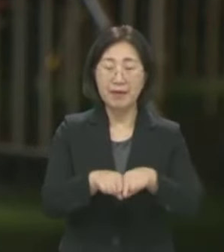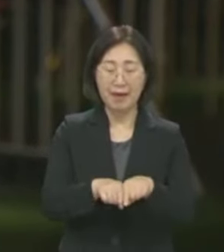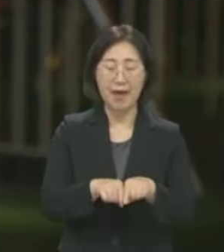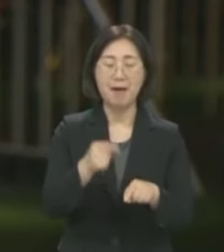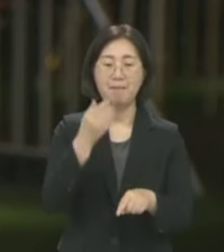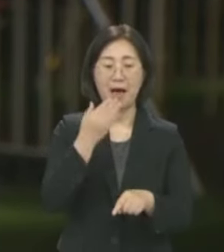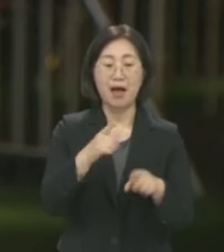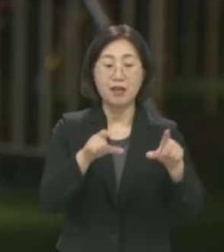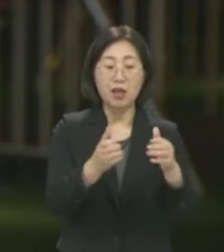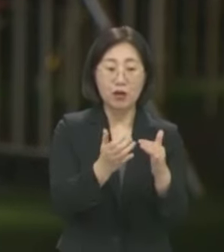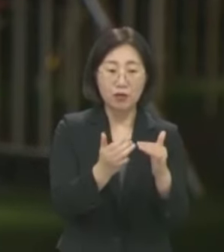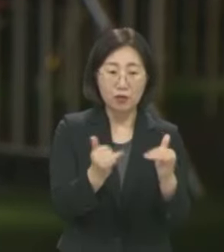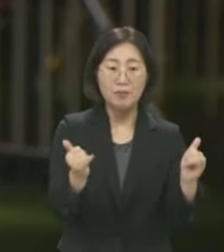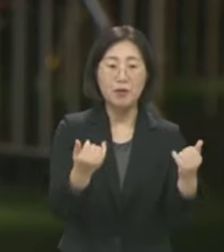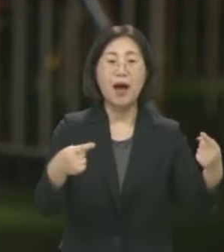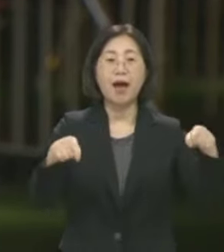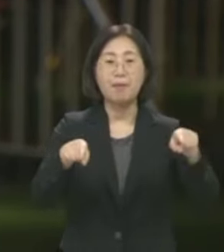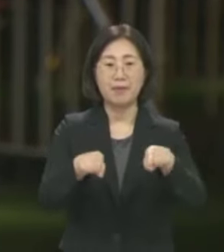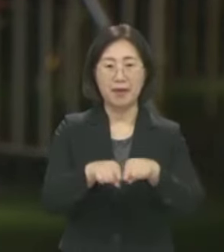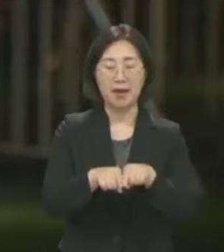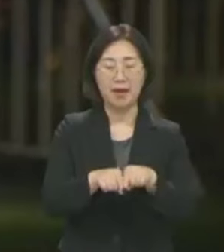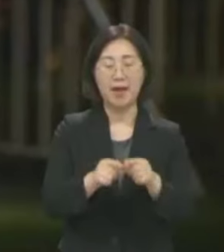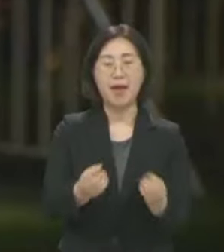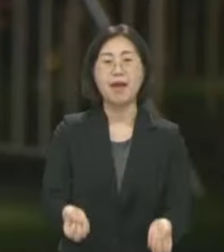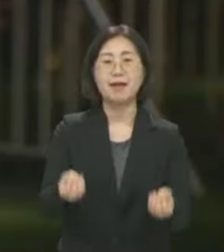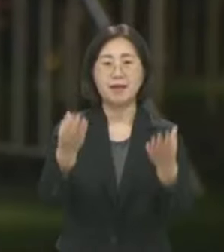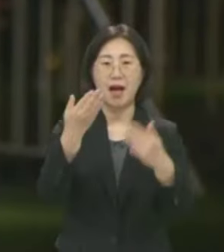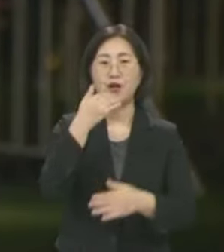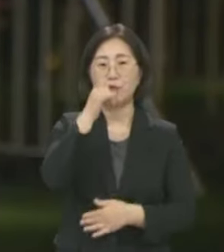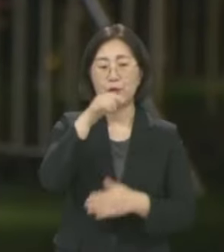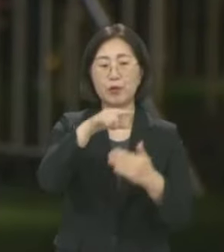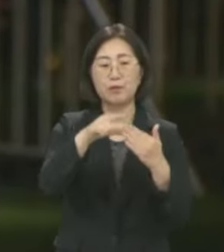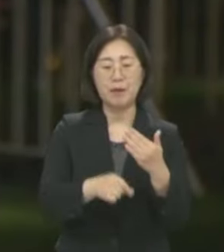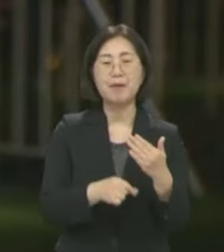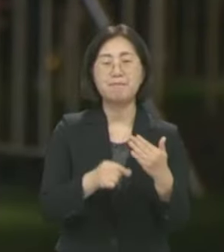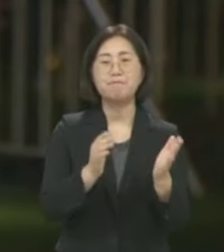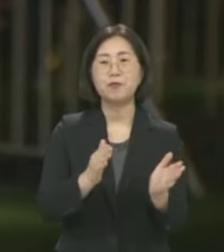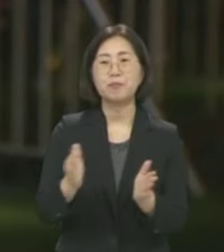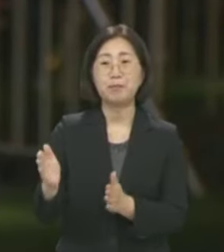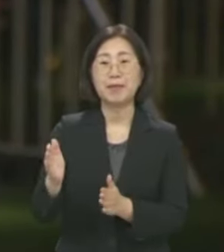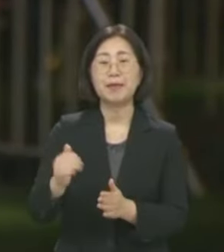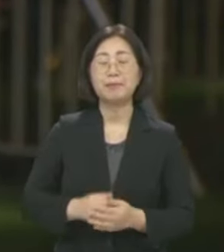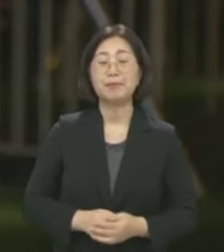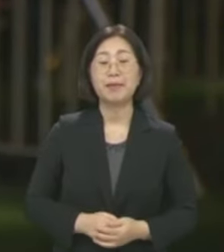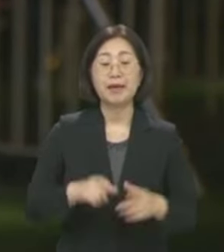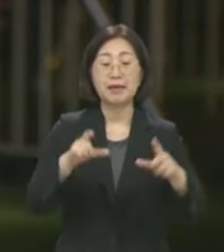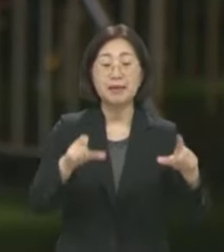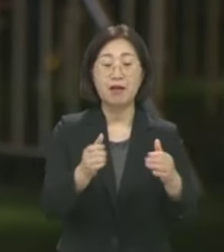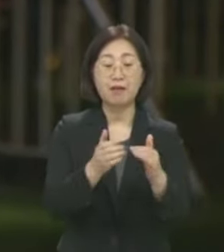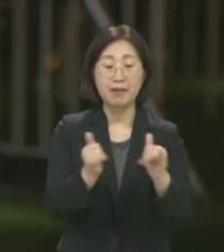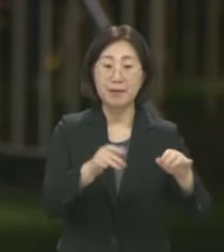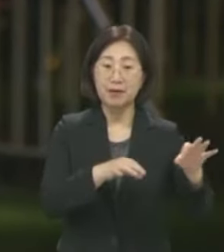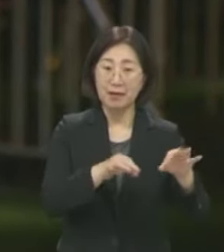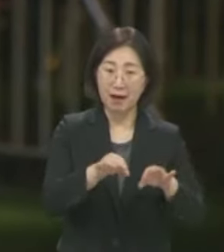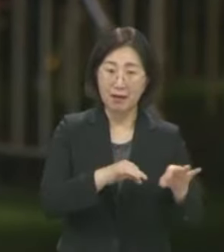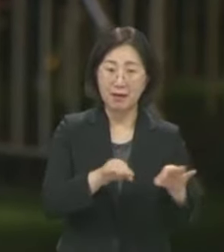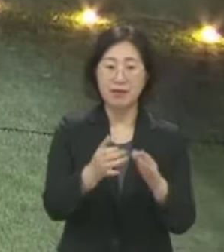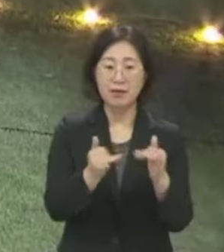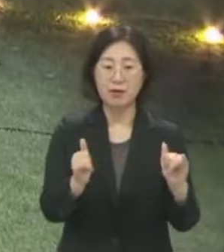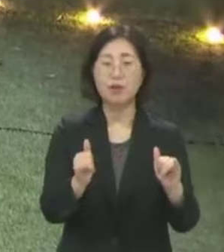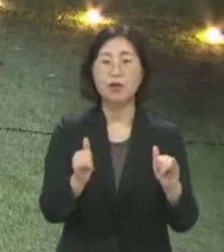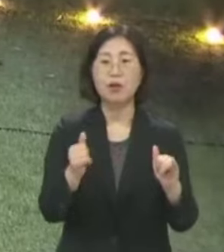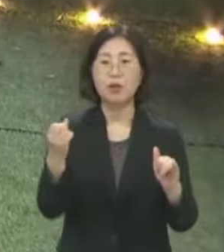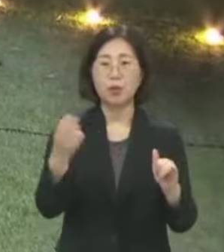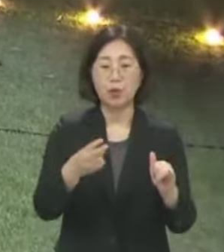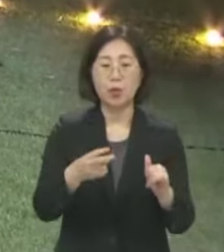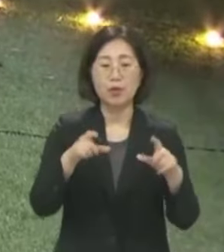함께하는 주민과 함께하는 축제로 이렇게 준비를 신경을 세심하게 썼습니다. 그래서 우리 지역에 있는 상인들과 함께